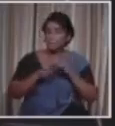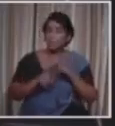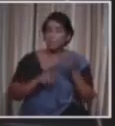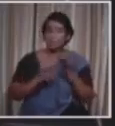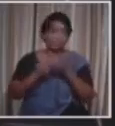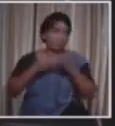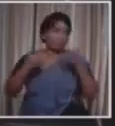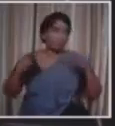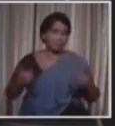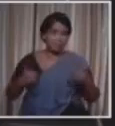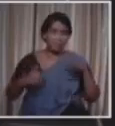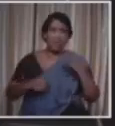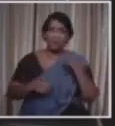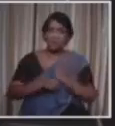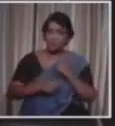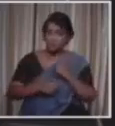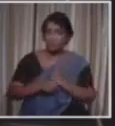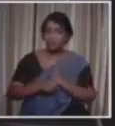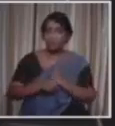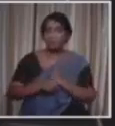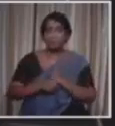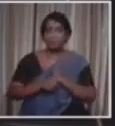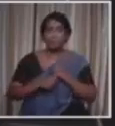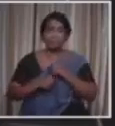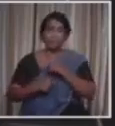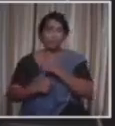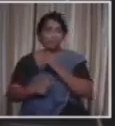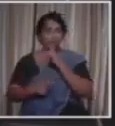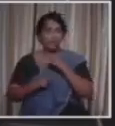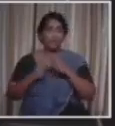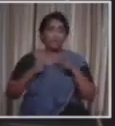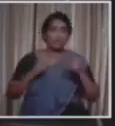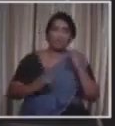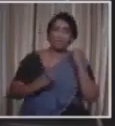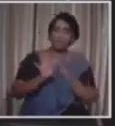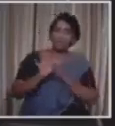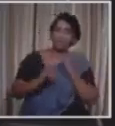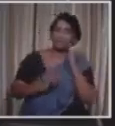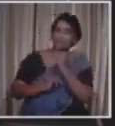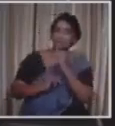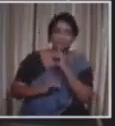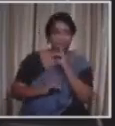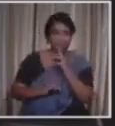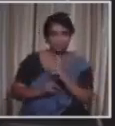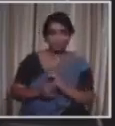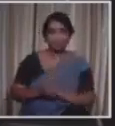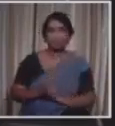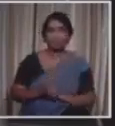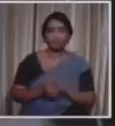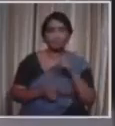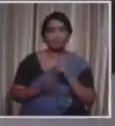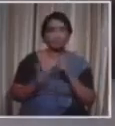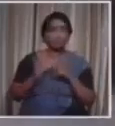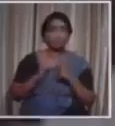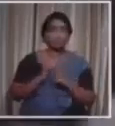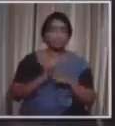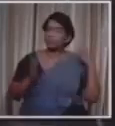वेला आंड पक्षे पक्ष कथा करो विरुद्ध पक्षे हेमदाम विरुद्ध कथा करो मे पणते